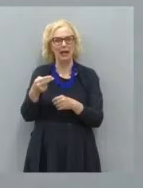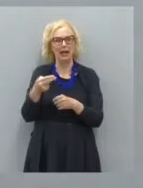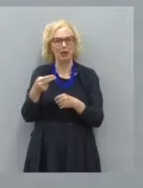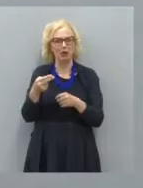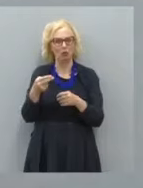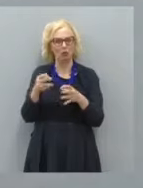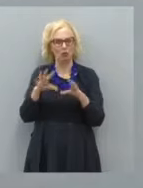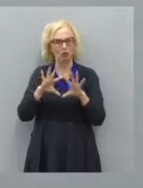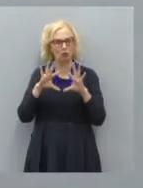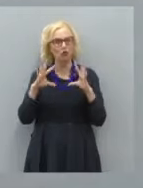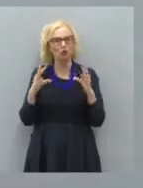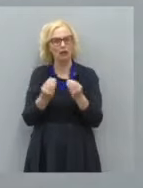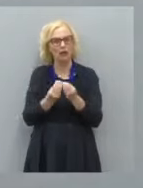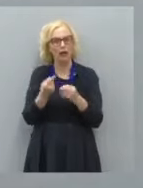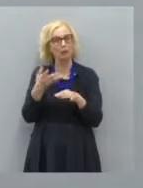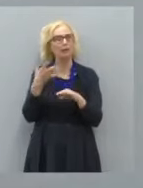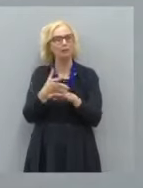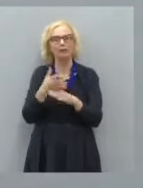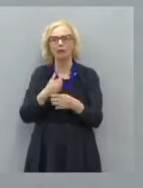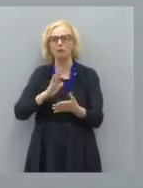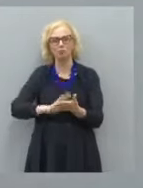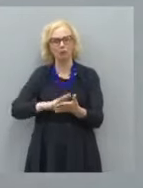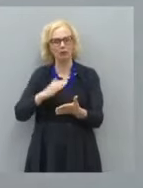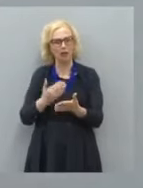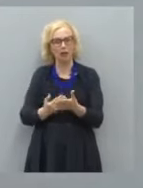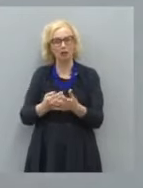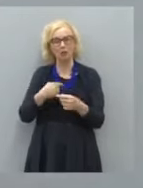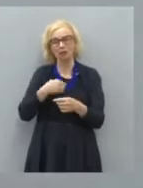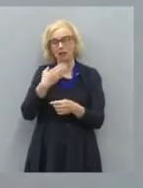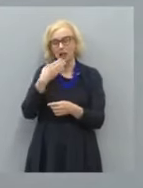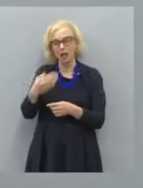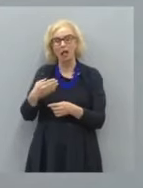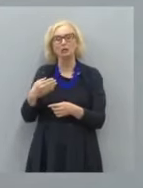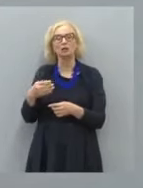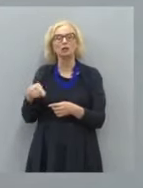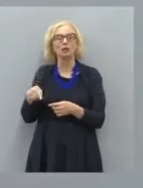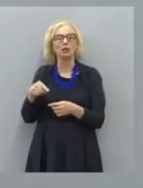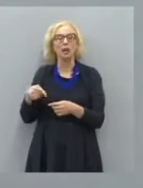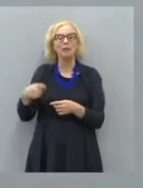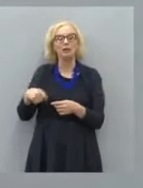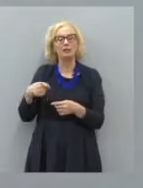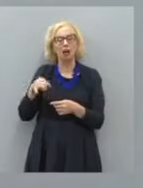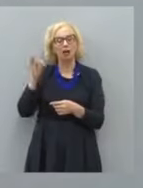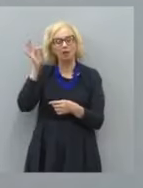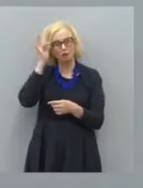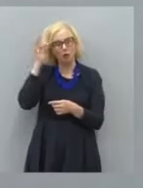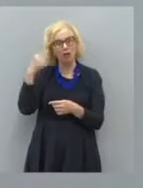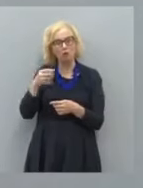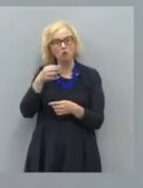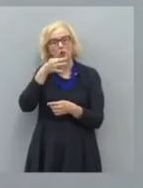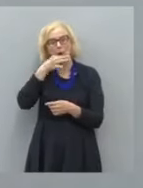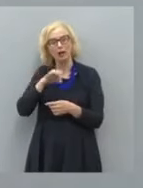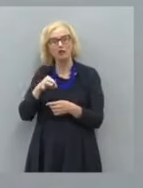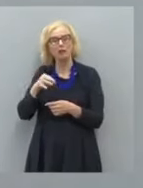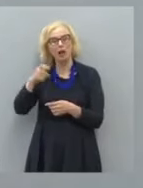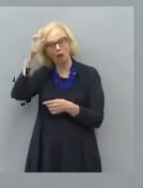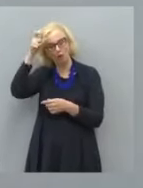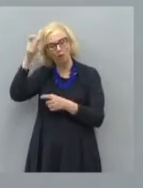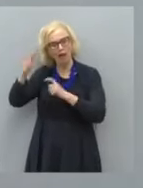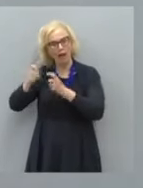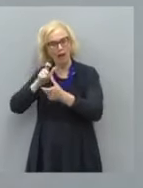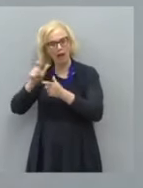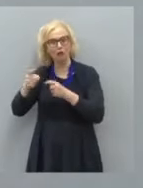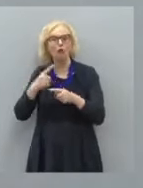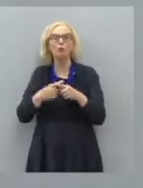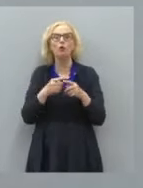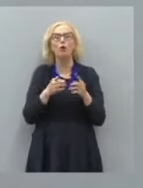importanti e su questo devo ringraziare sia la capacità di relazione del presidente fugati corona sia anche i nostri uffici i